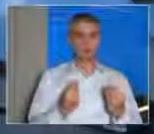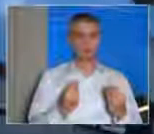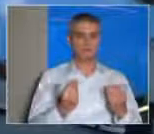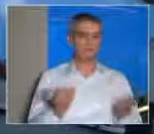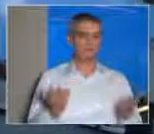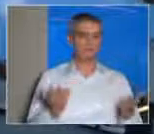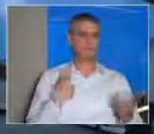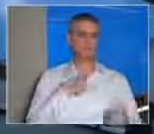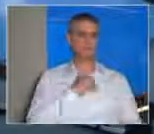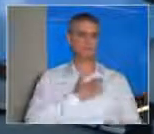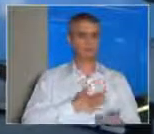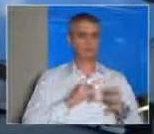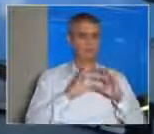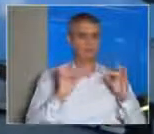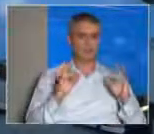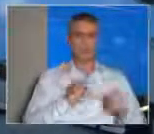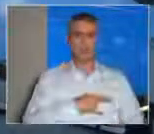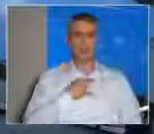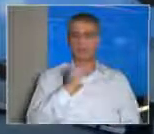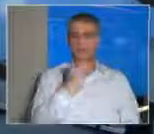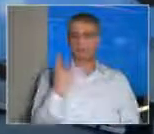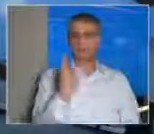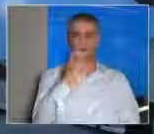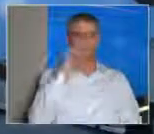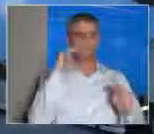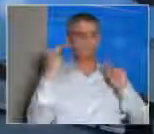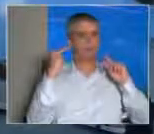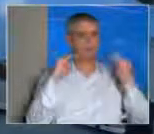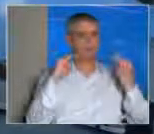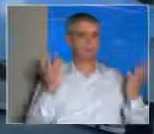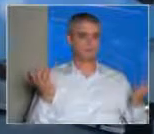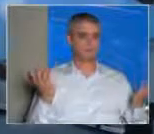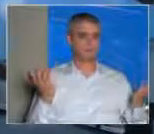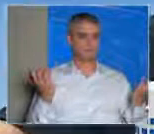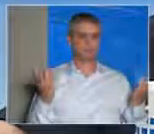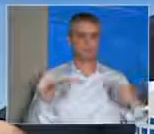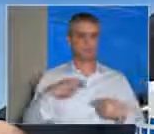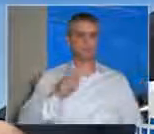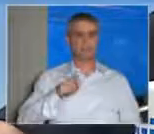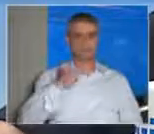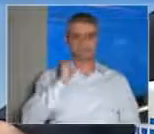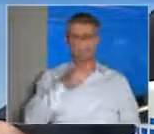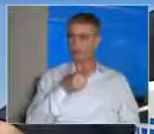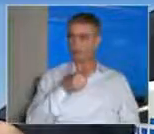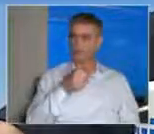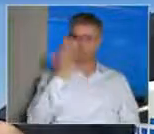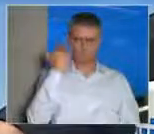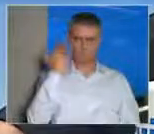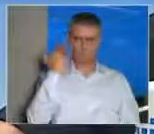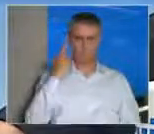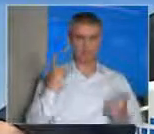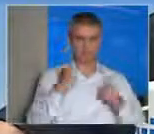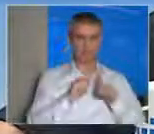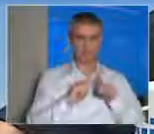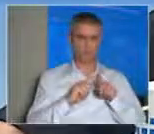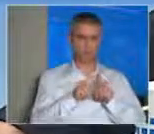אנחנו רוצים תחילה לחוויותיכם, איש מזוויתו שלו, על הכנסת אתמול. אתה לדעתי בעבר ראית באירועים